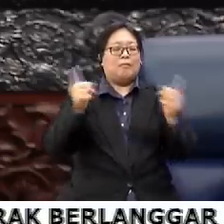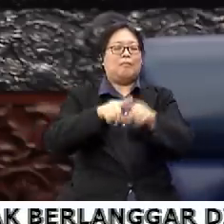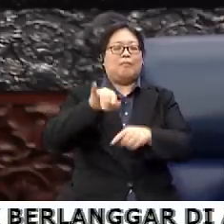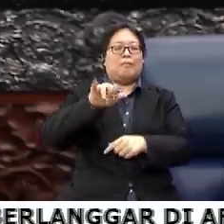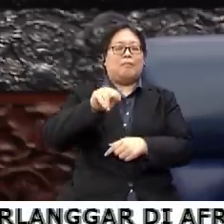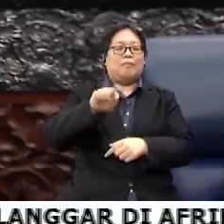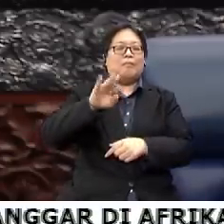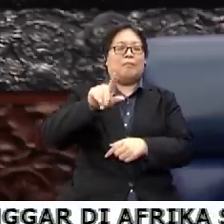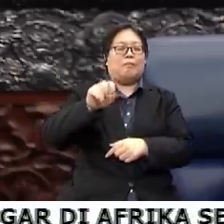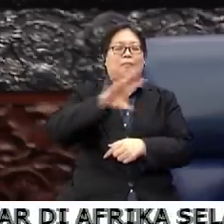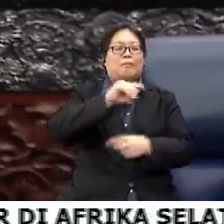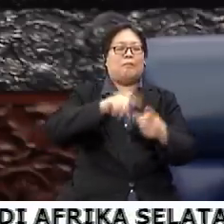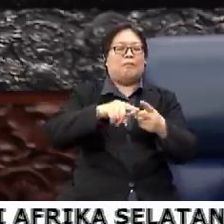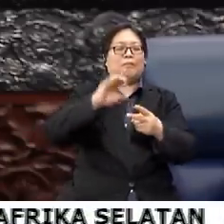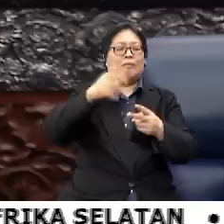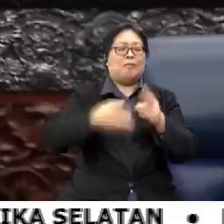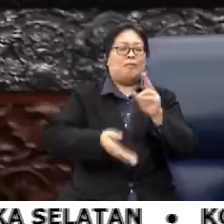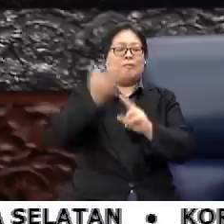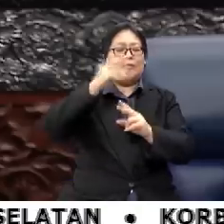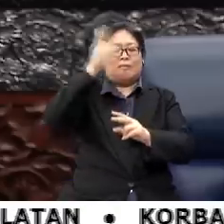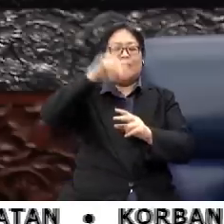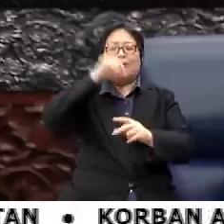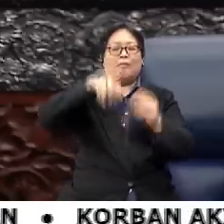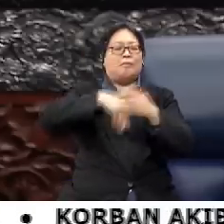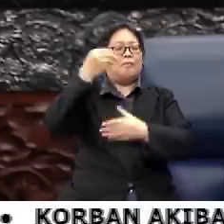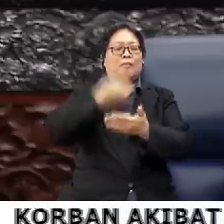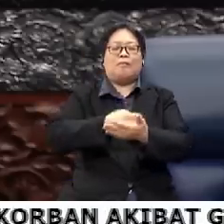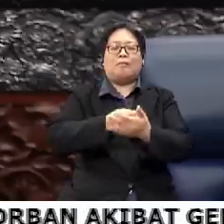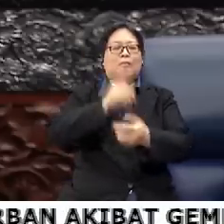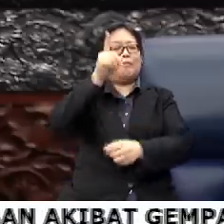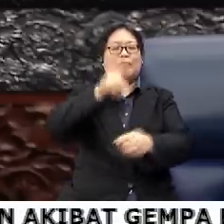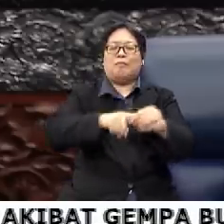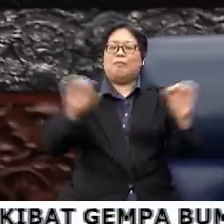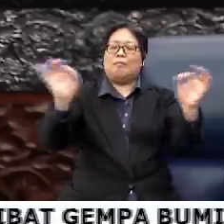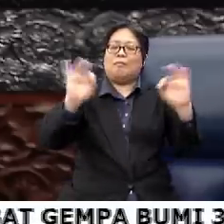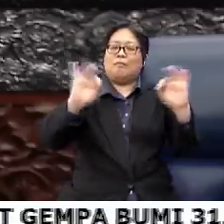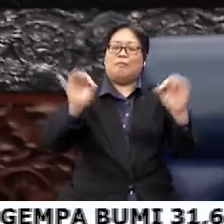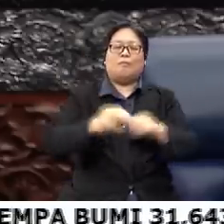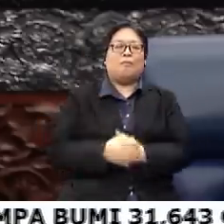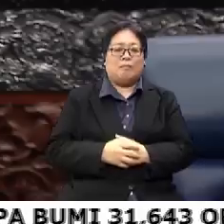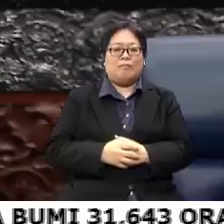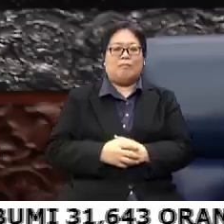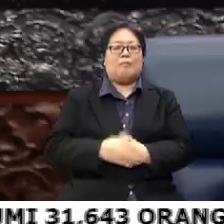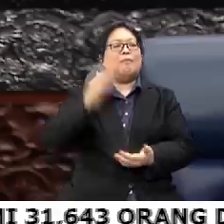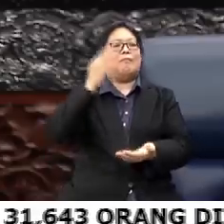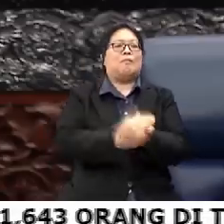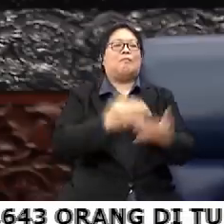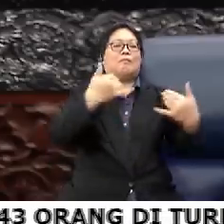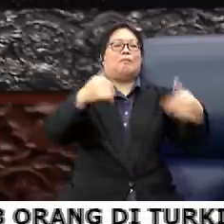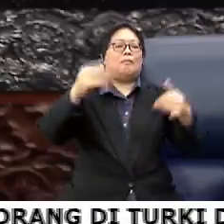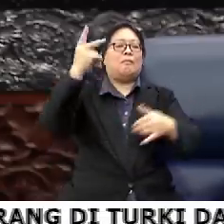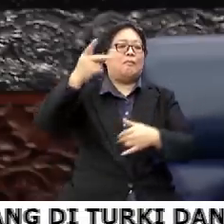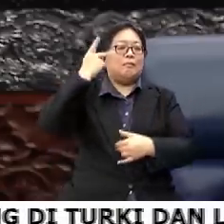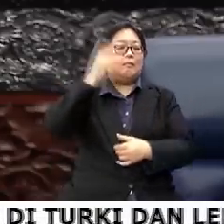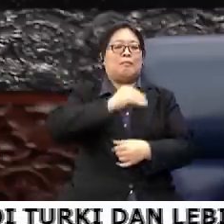kenaikan OPR. Kerajaan tak payah keluar duit satu sen pun, Tuan Yang Pertua. Berhentilah bermain politik dan